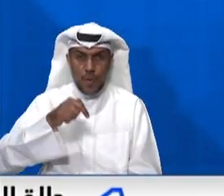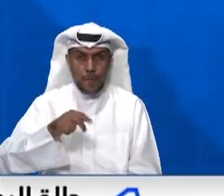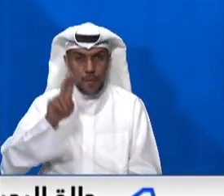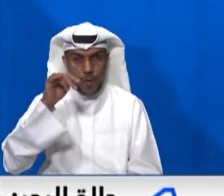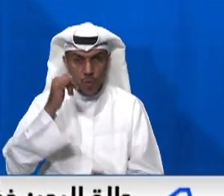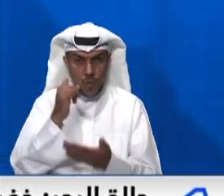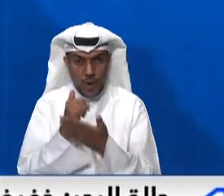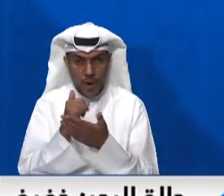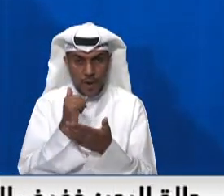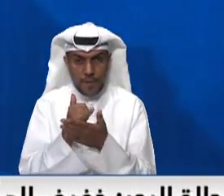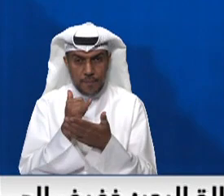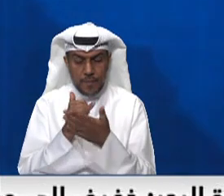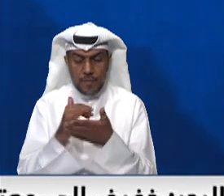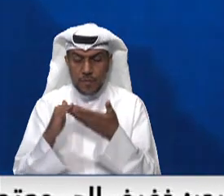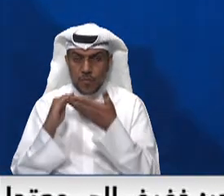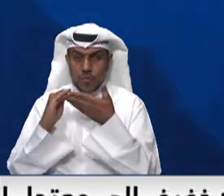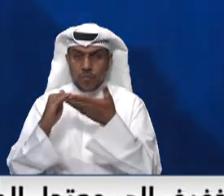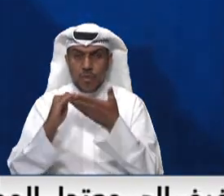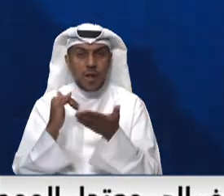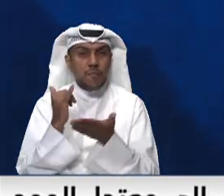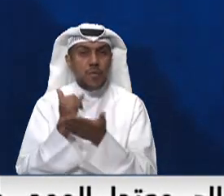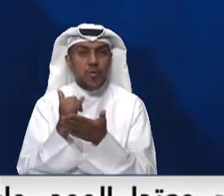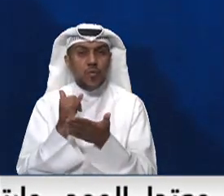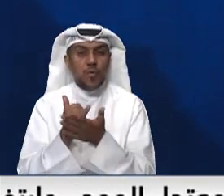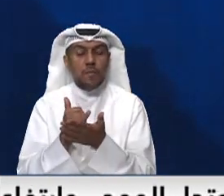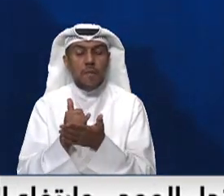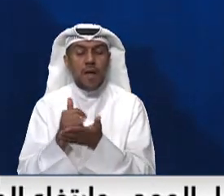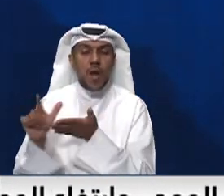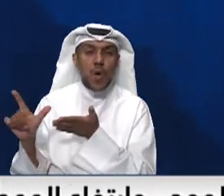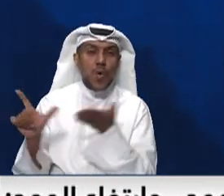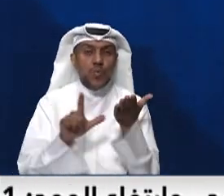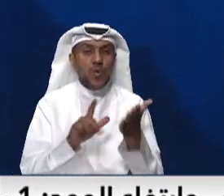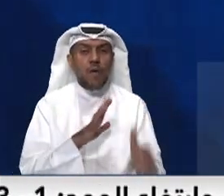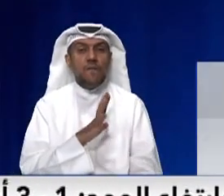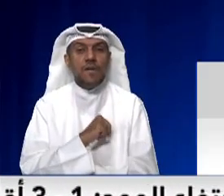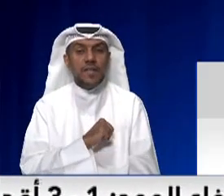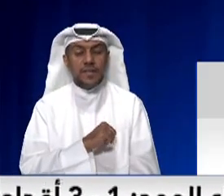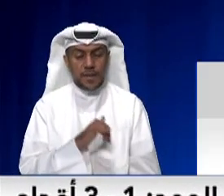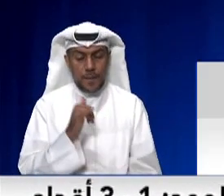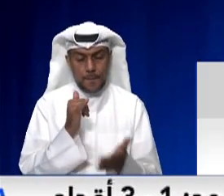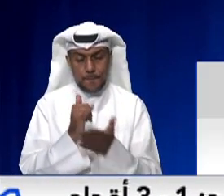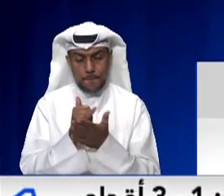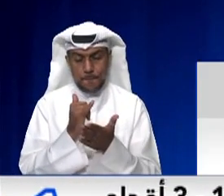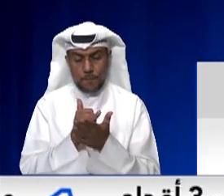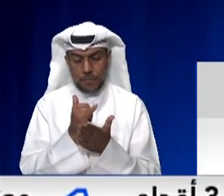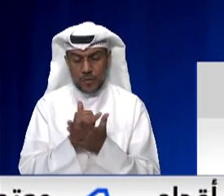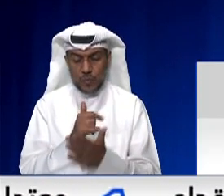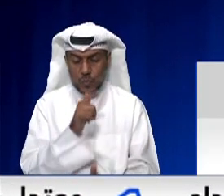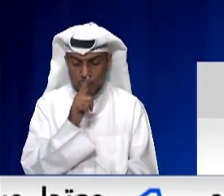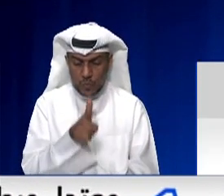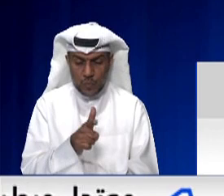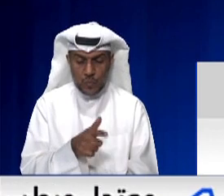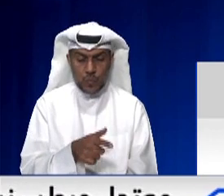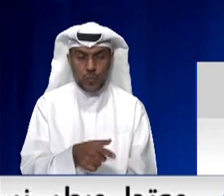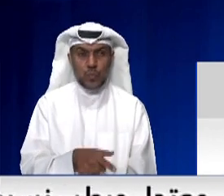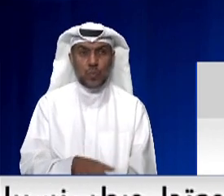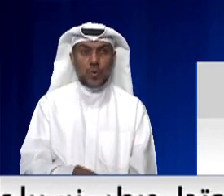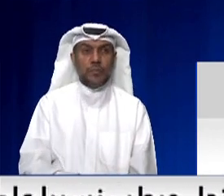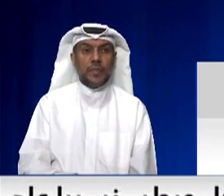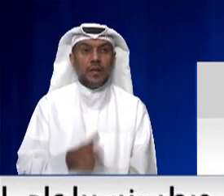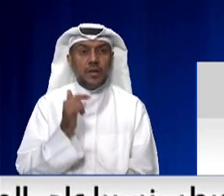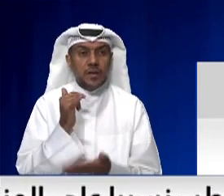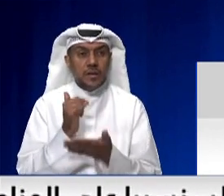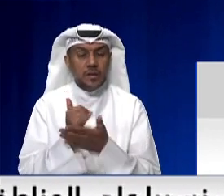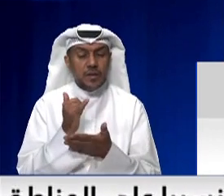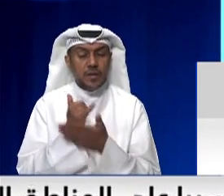المتحدة لإغاثة وتشغيل اللاجئين الفلسطينيين في الشرق الأدنى الأونروا فيليب لازاريني. أشاد